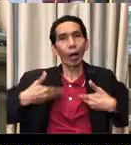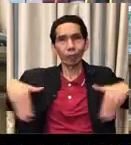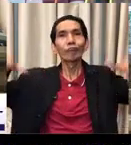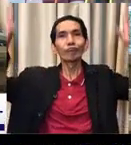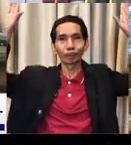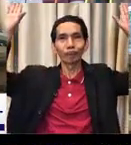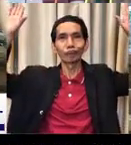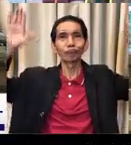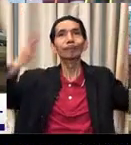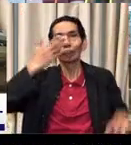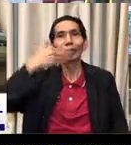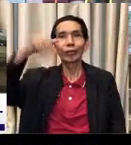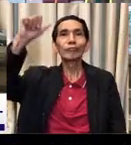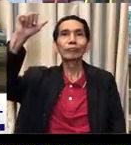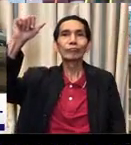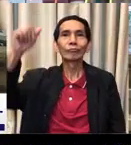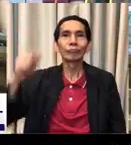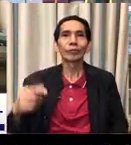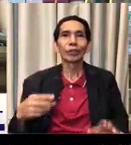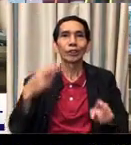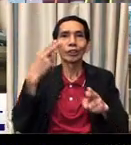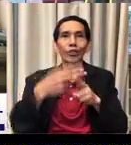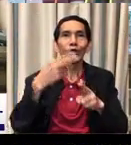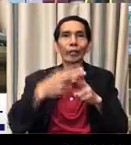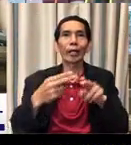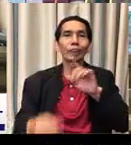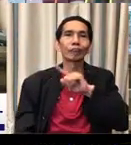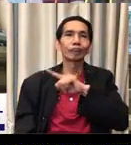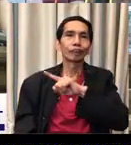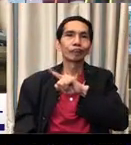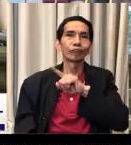kayo. Ayan.